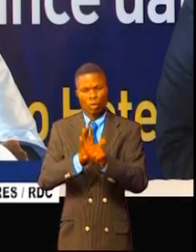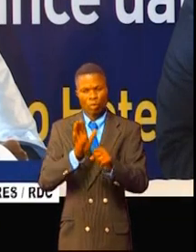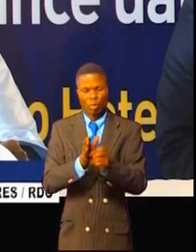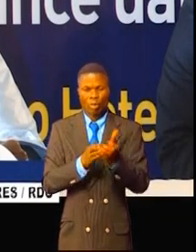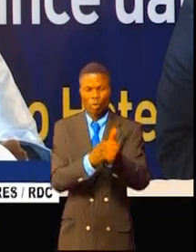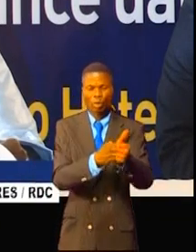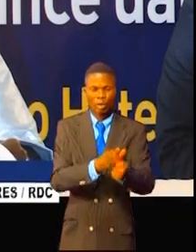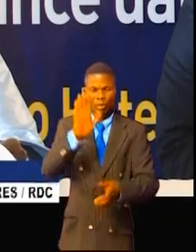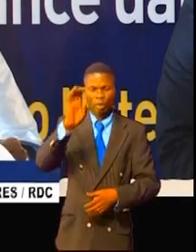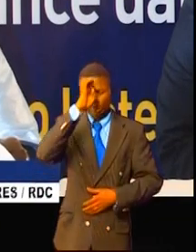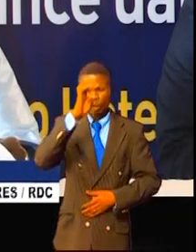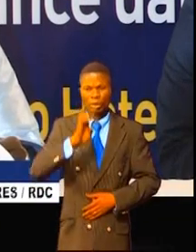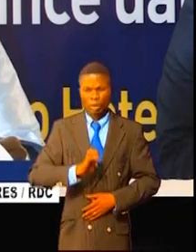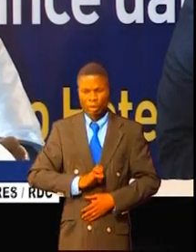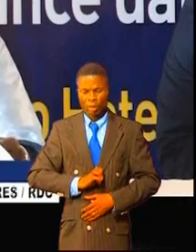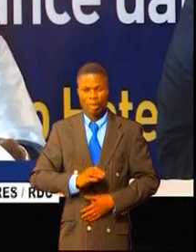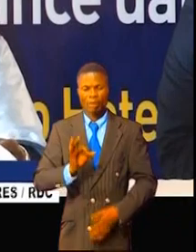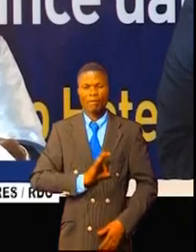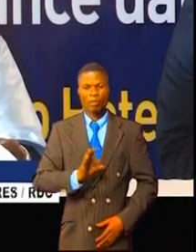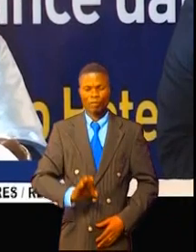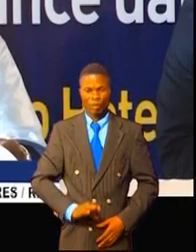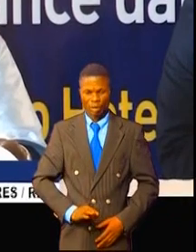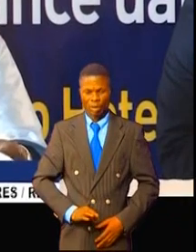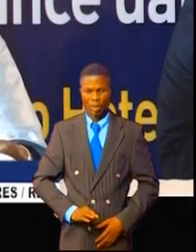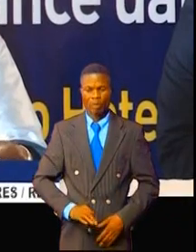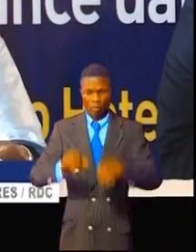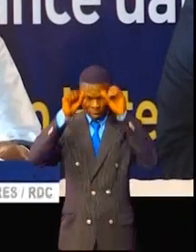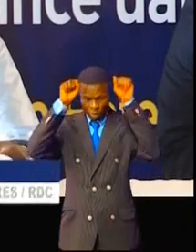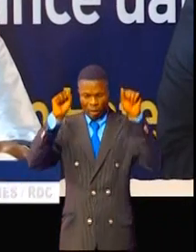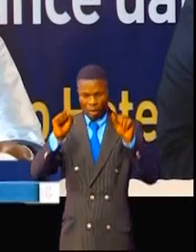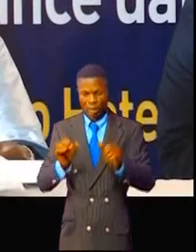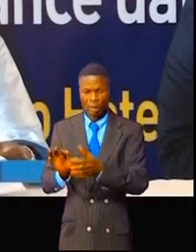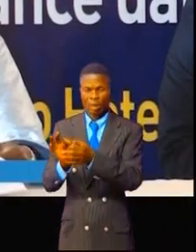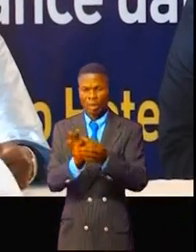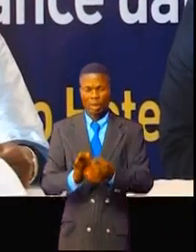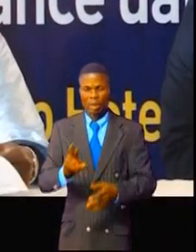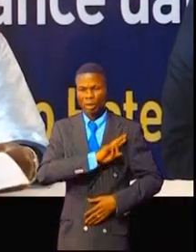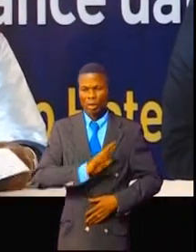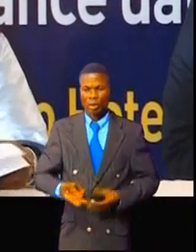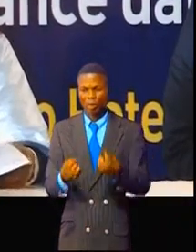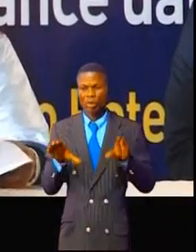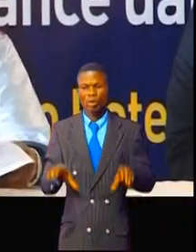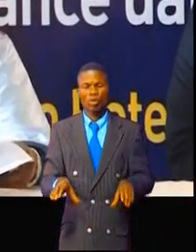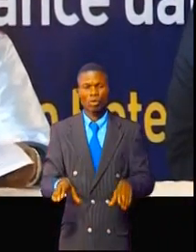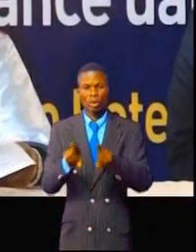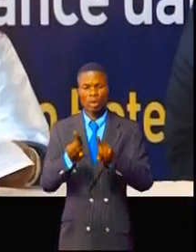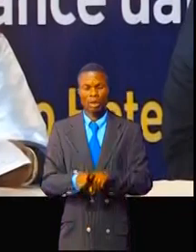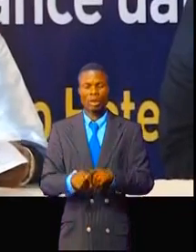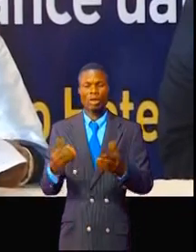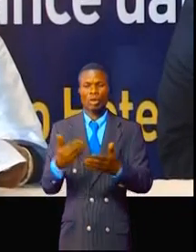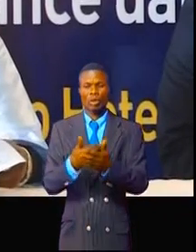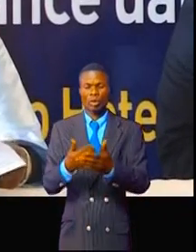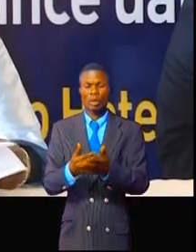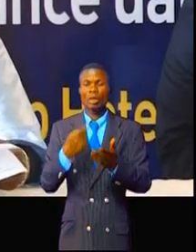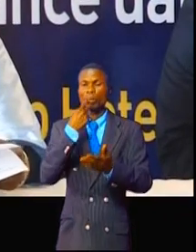de son excellence monsieur félix tshisekedi kg le président de la république démocratique du congo et ils ont